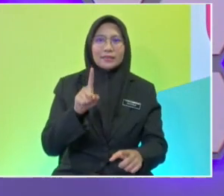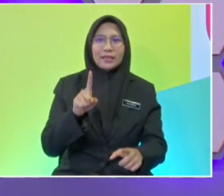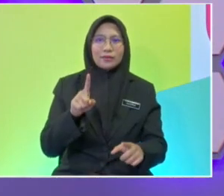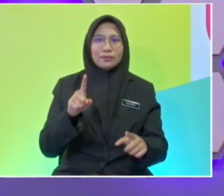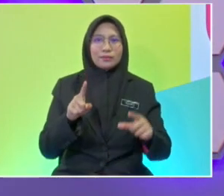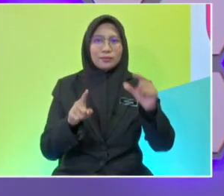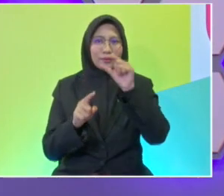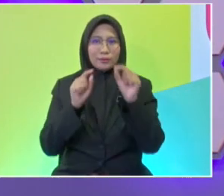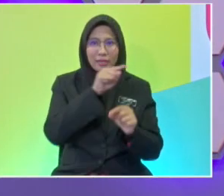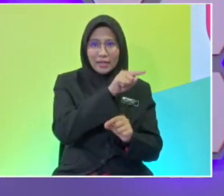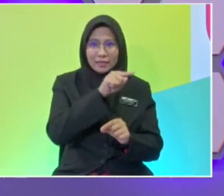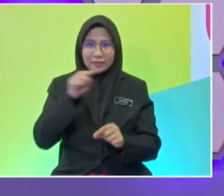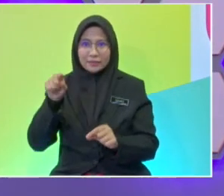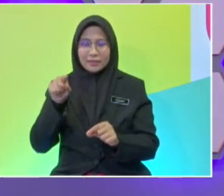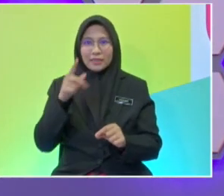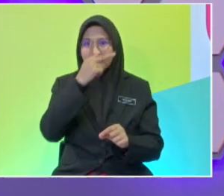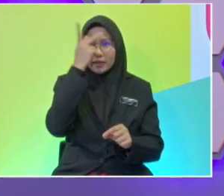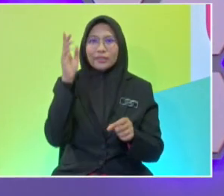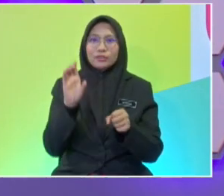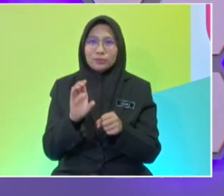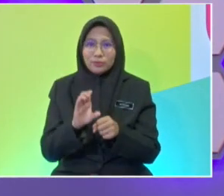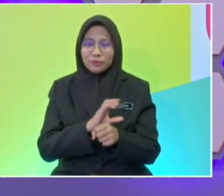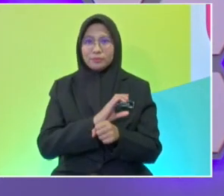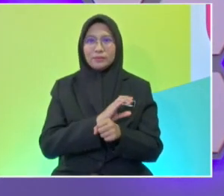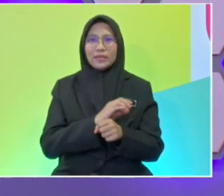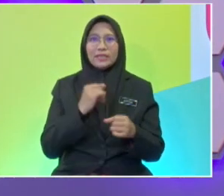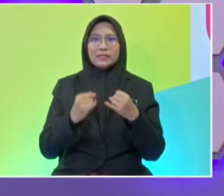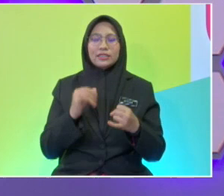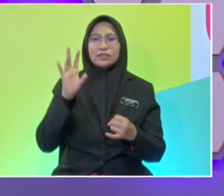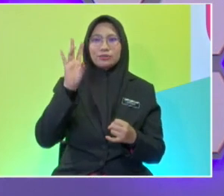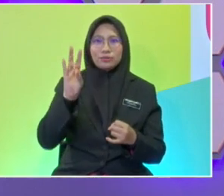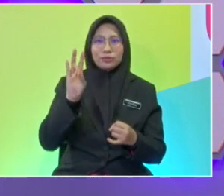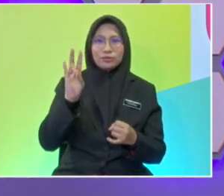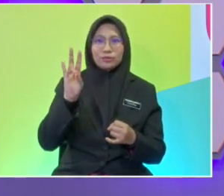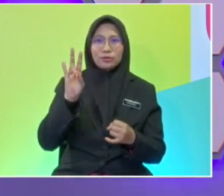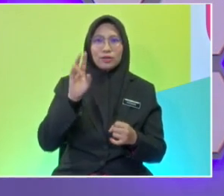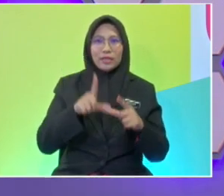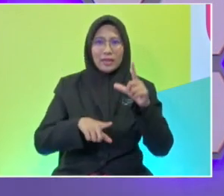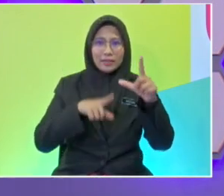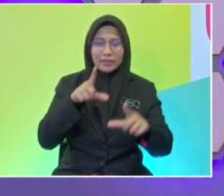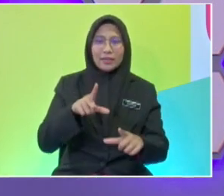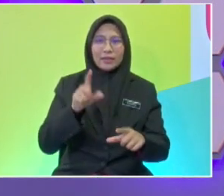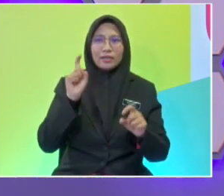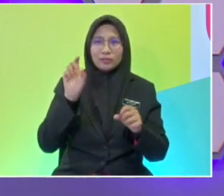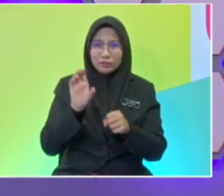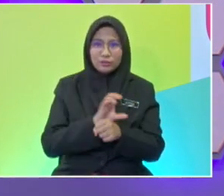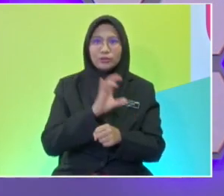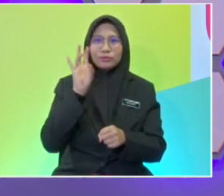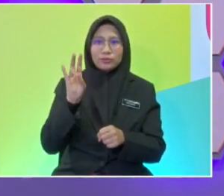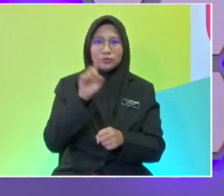cukup untuk murid buat 7 maka dia bagi 10 garis itu